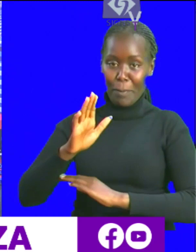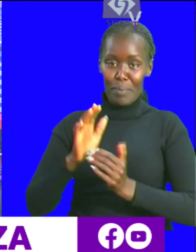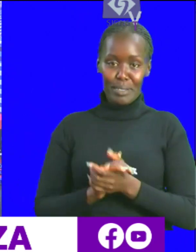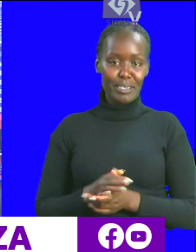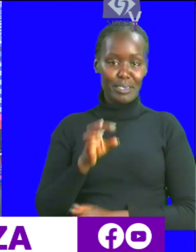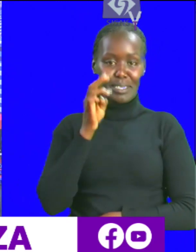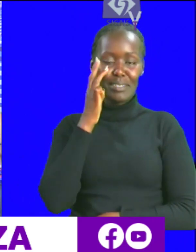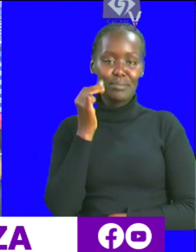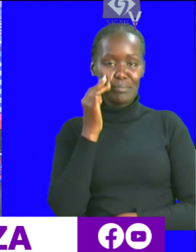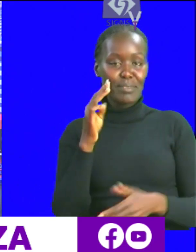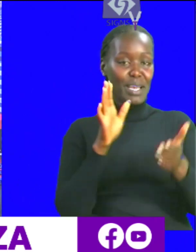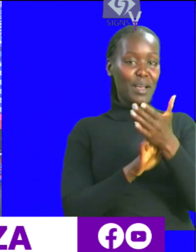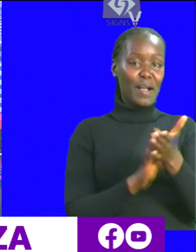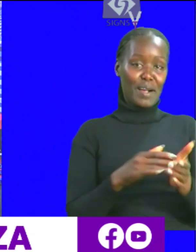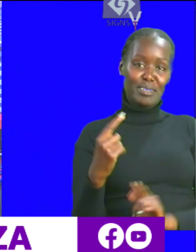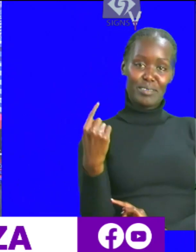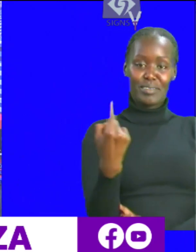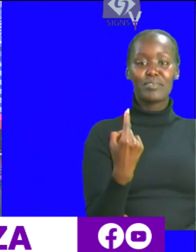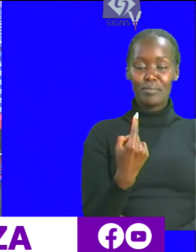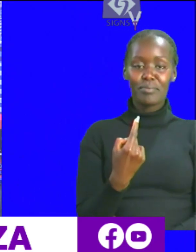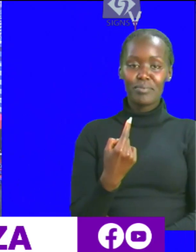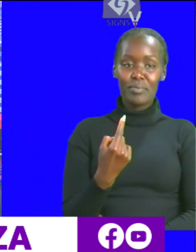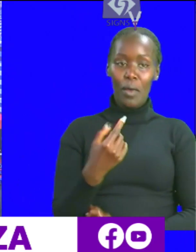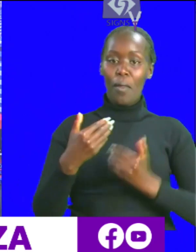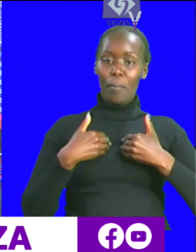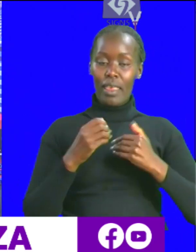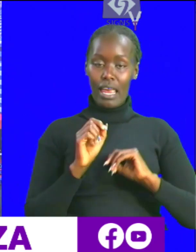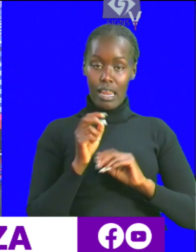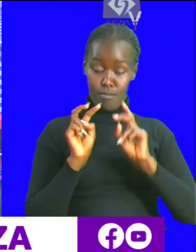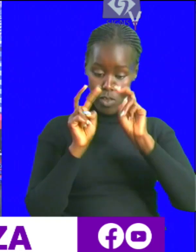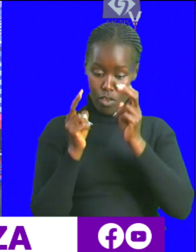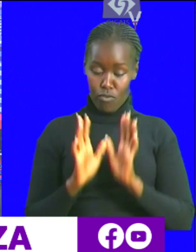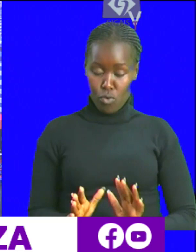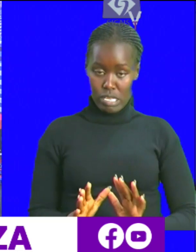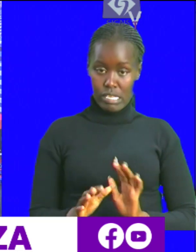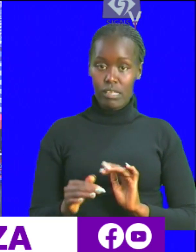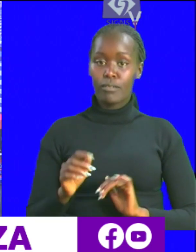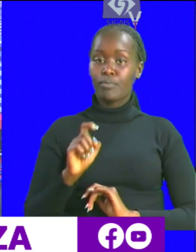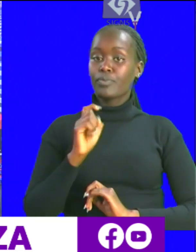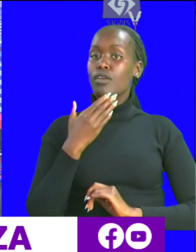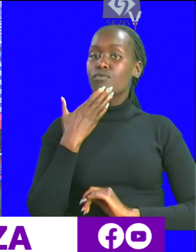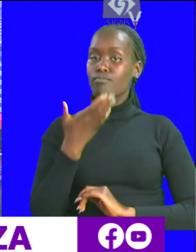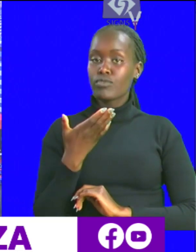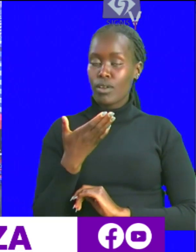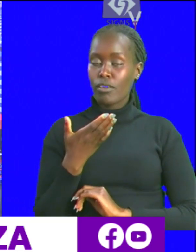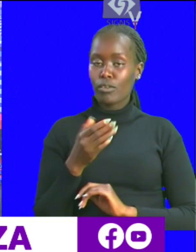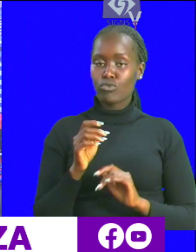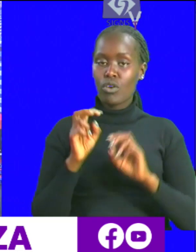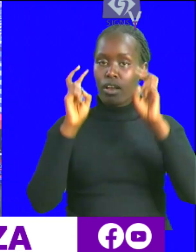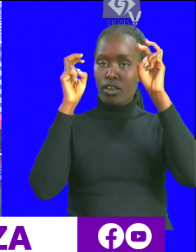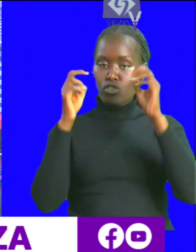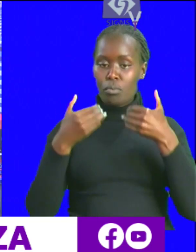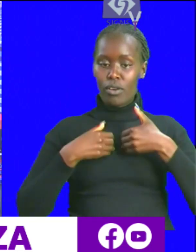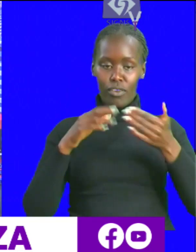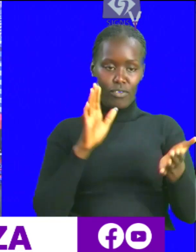Kelvin kutoka Ungwaro anasema Sunday school was the best part of the week. Right now